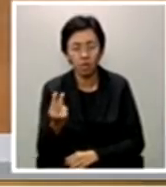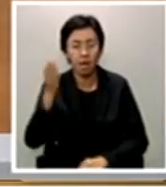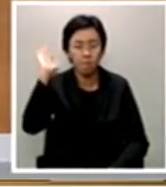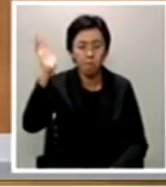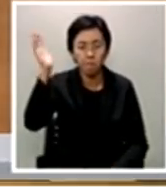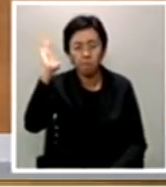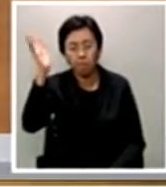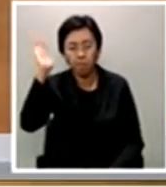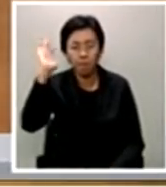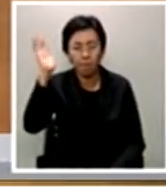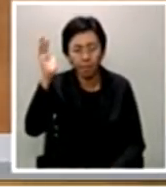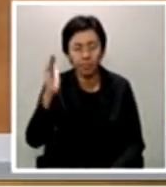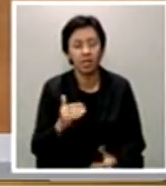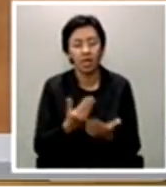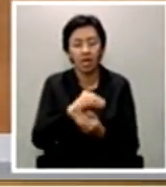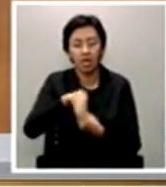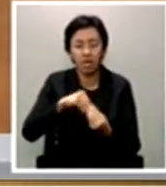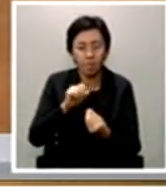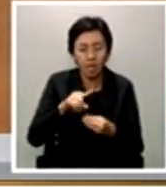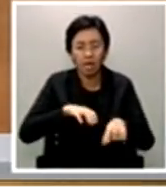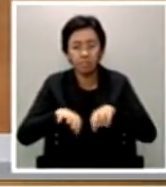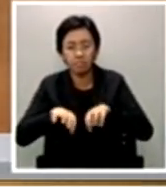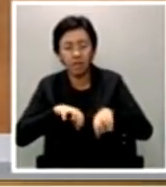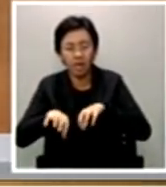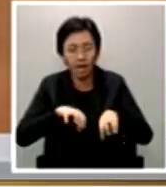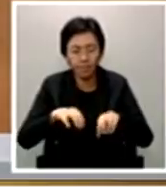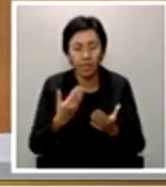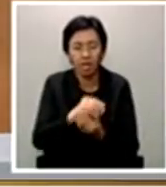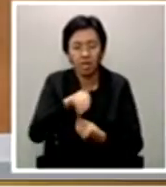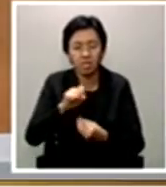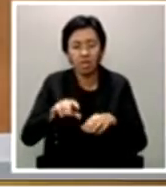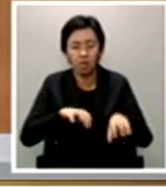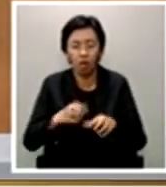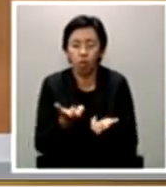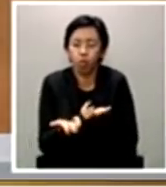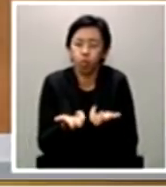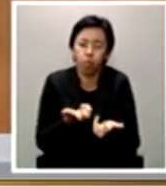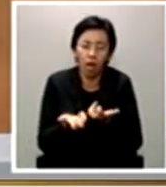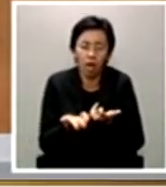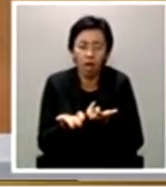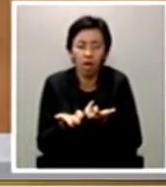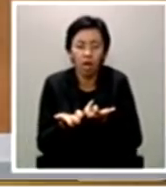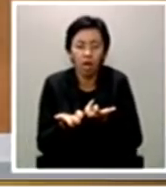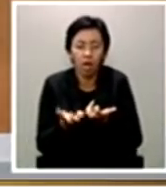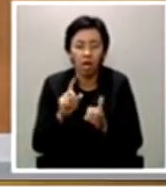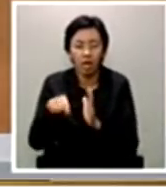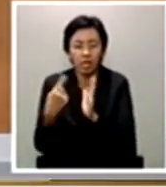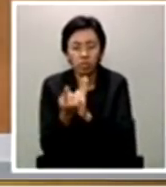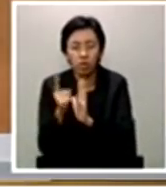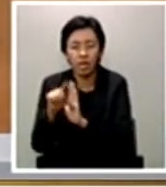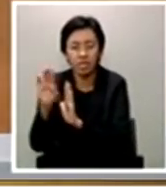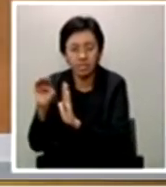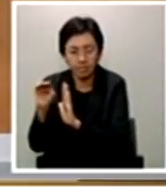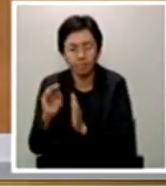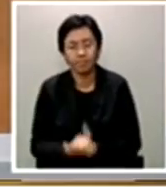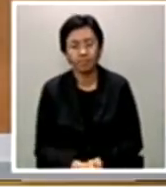ายเรื่องความล้มเหลวในการบริหารธุรกิจทางด้านเศรษฐกิจนี่สองท่านนี่หนึ่งชั่วโมงกับ40นาทีนะ